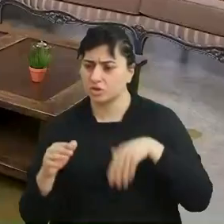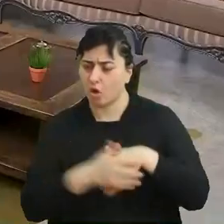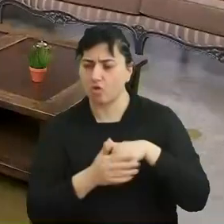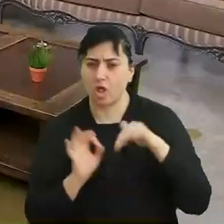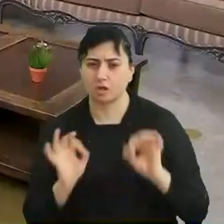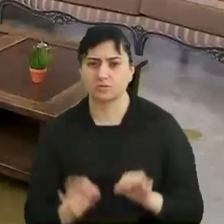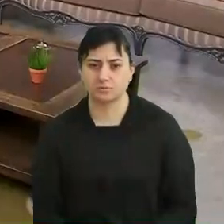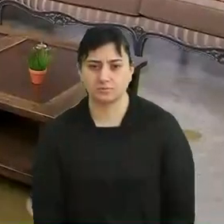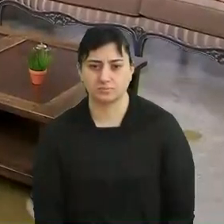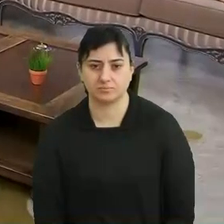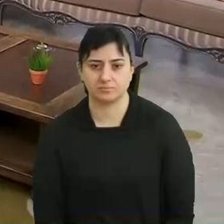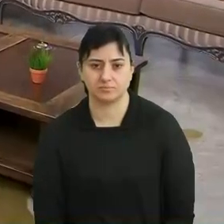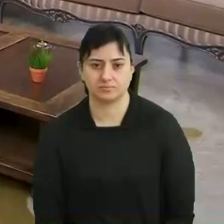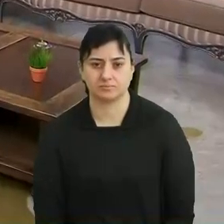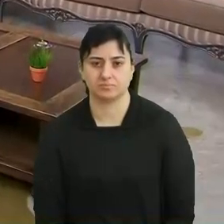koyacağım.